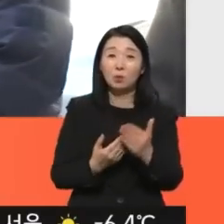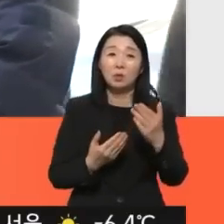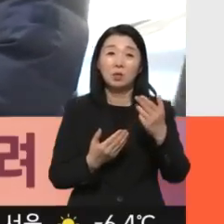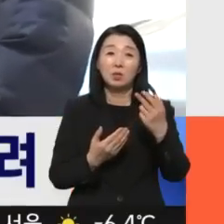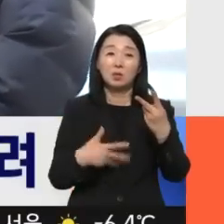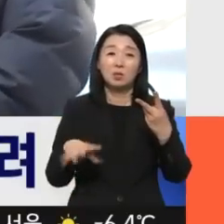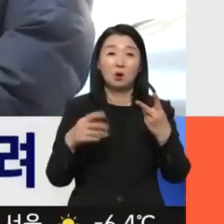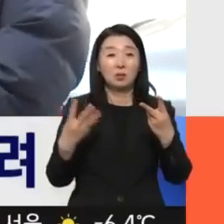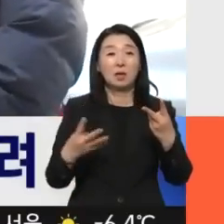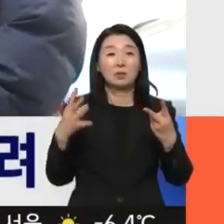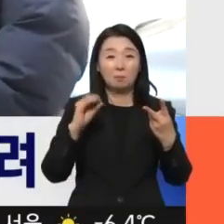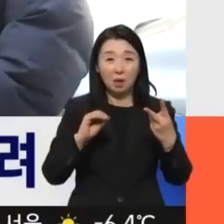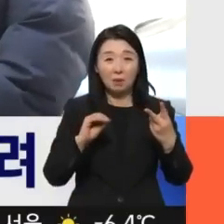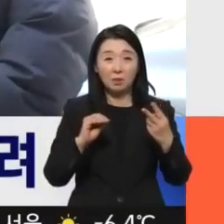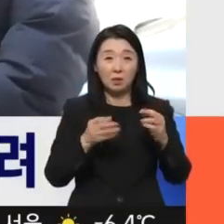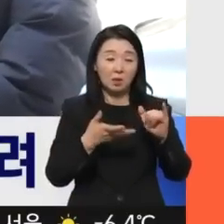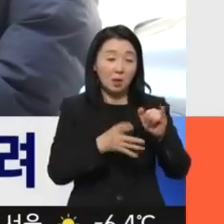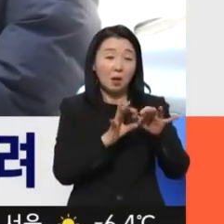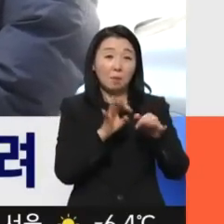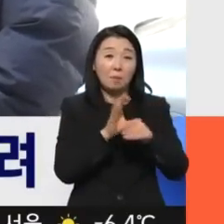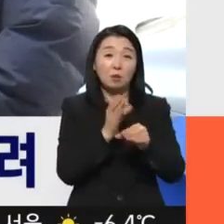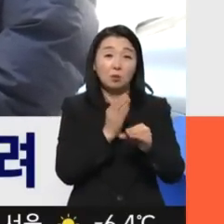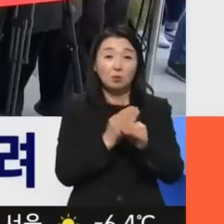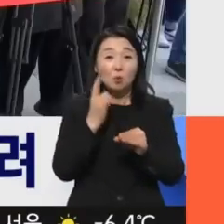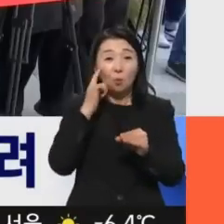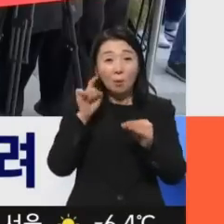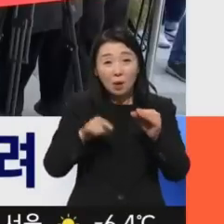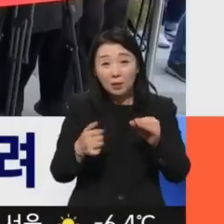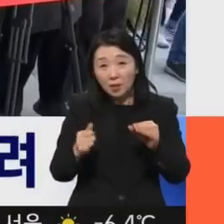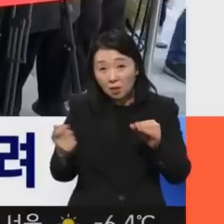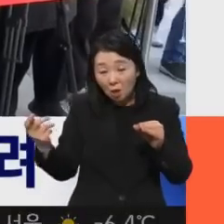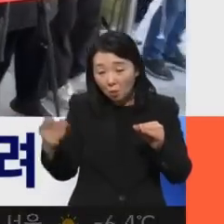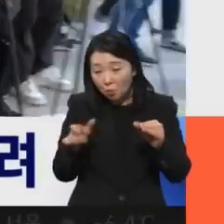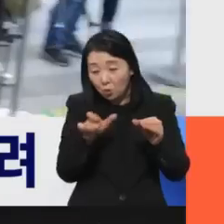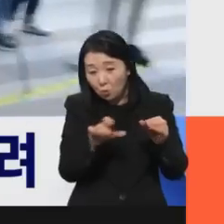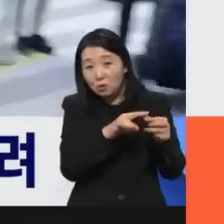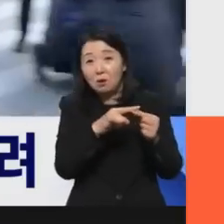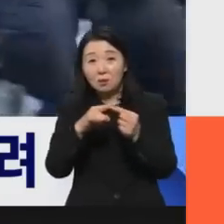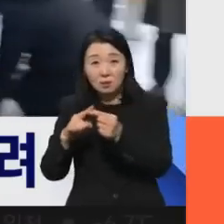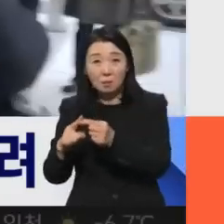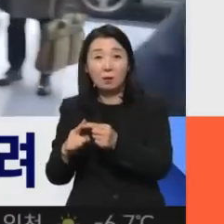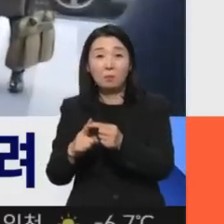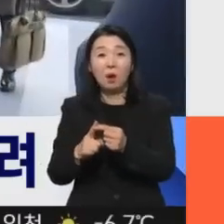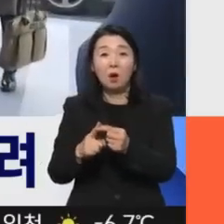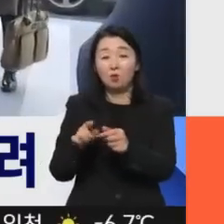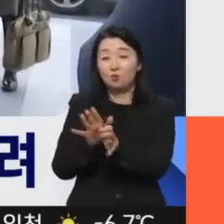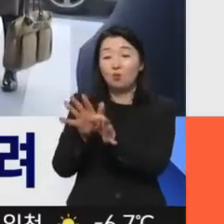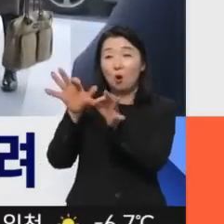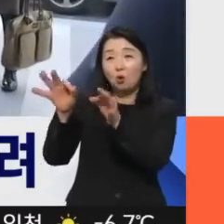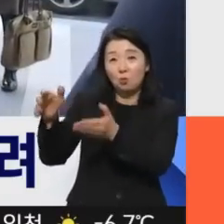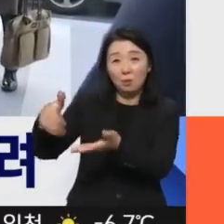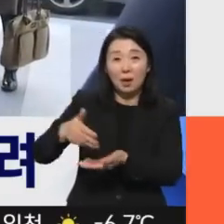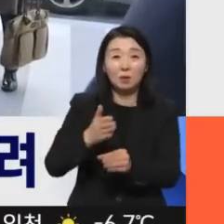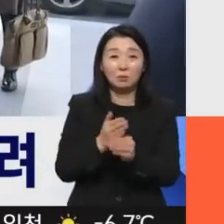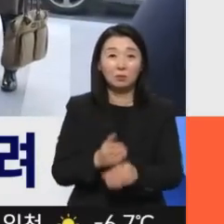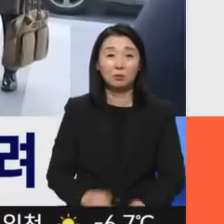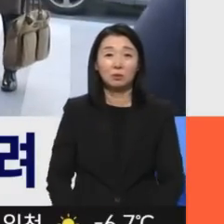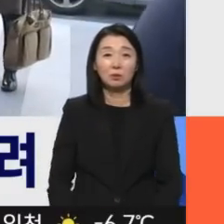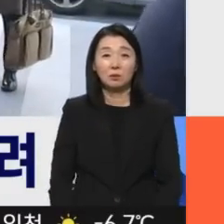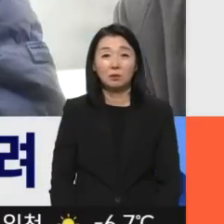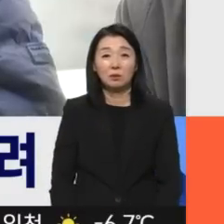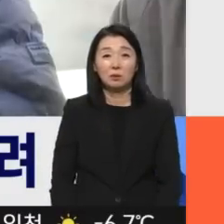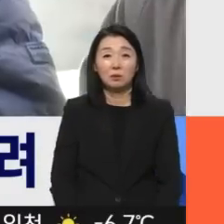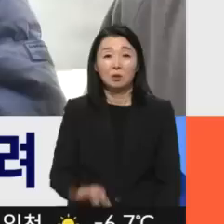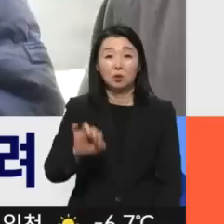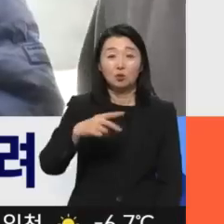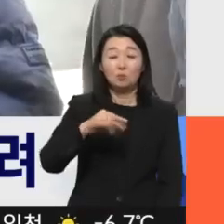4천여만 원입니다. 더탐사는 방송 중에 이 화면 아래에 계좌번호를 고정 자막으로 띄워서 후원금도 별도로 받고 있는데요.